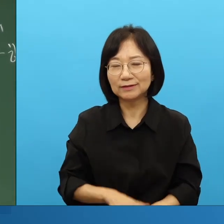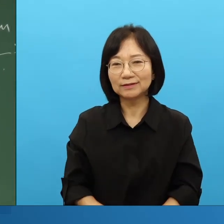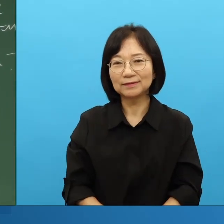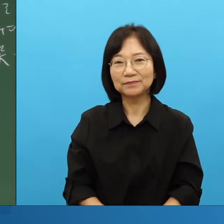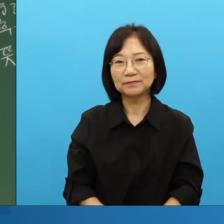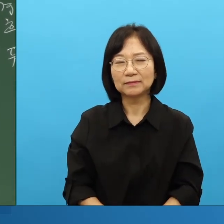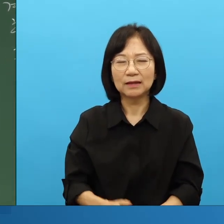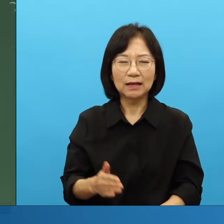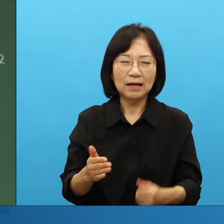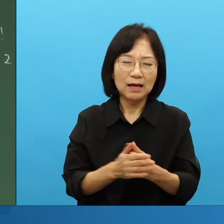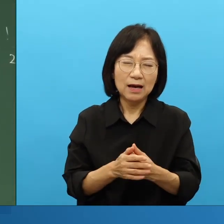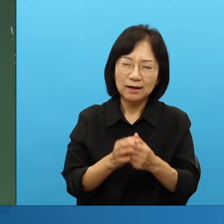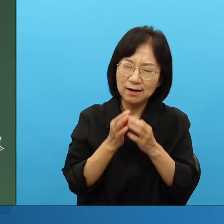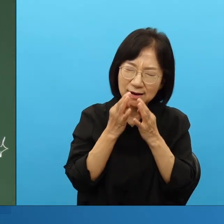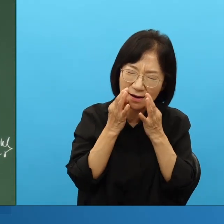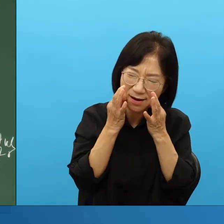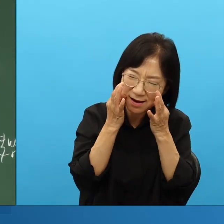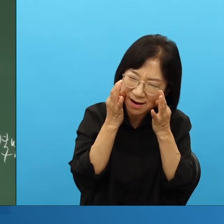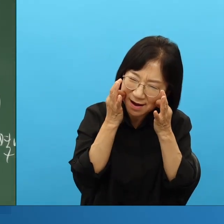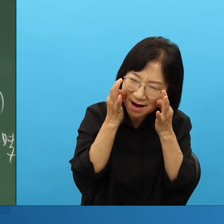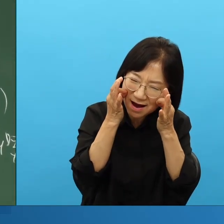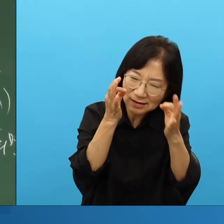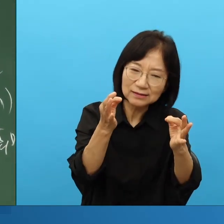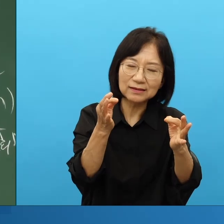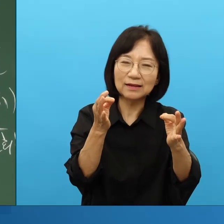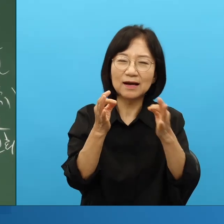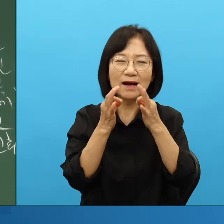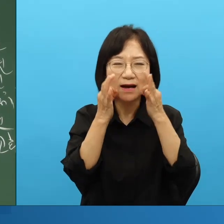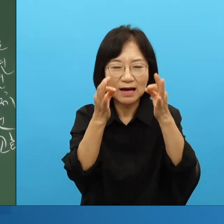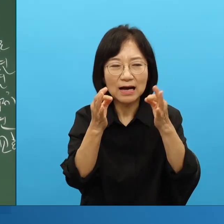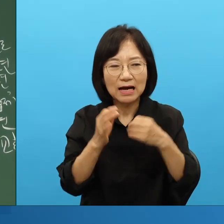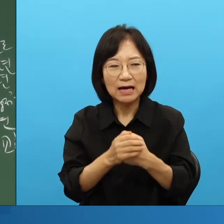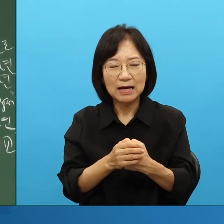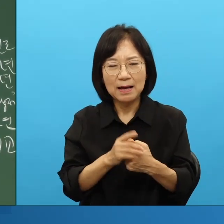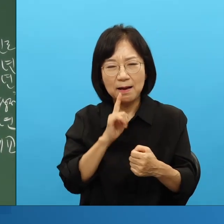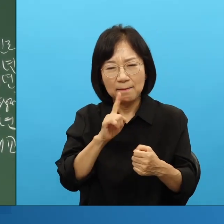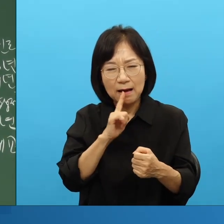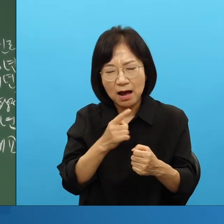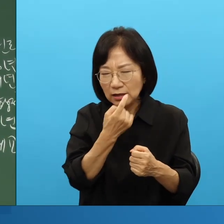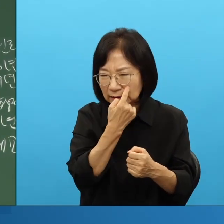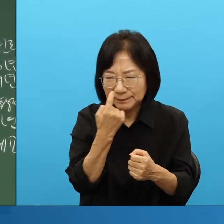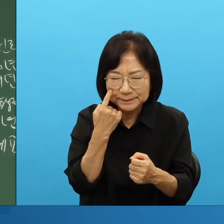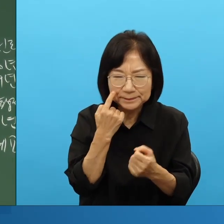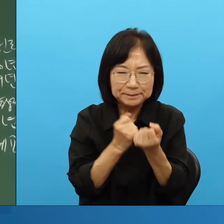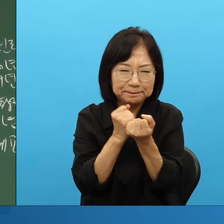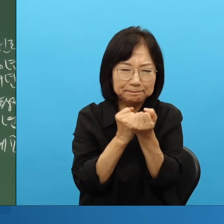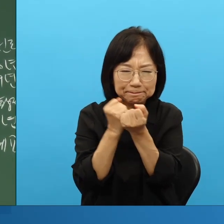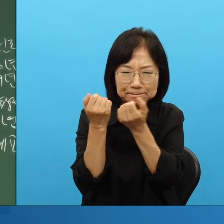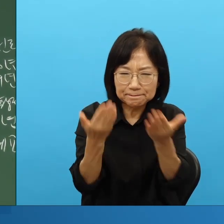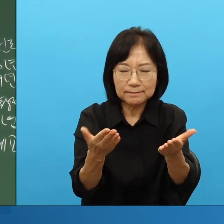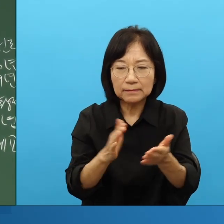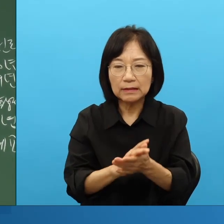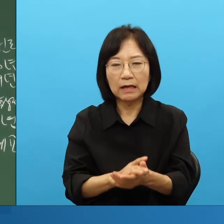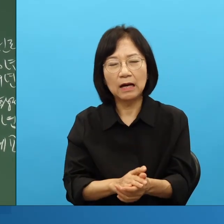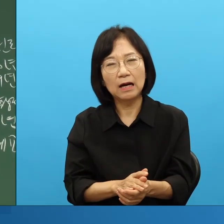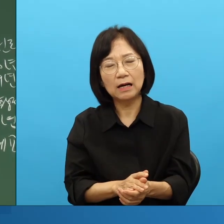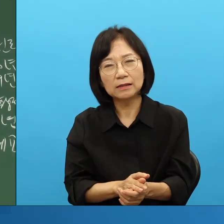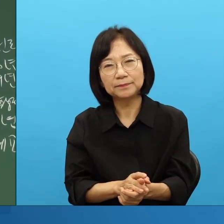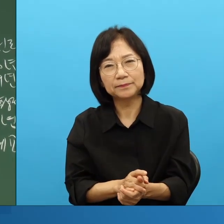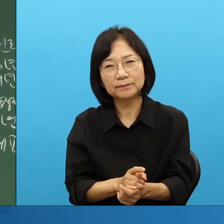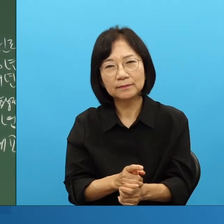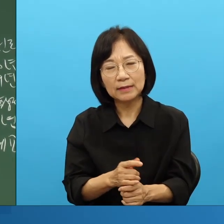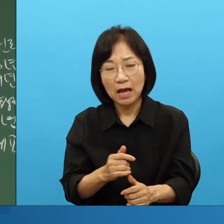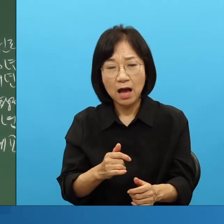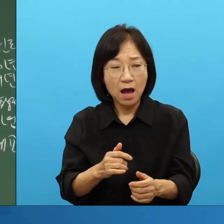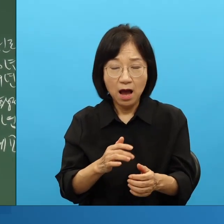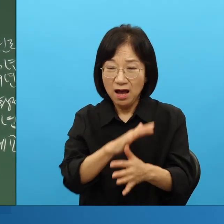얼마나 간절하게. 所以他们今天本正讲到 얼마나 변증하며. 而且非常的敬虔. 얼마나 분하며. 분하다 말은 뭐 말이죠?